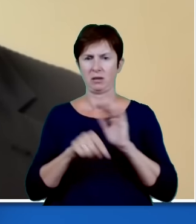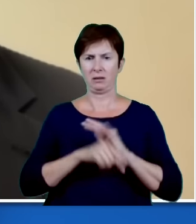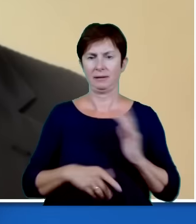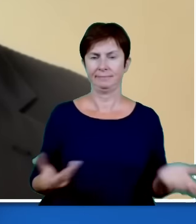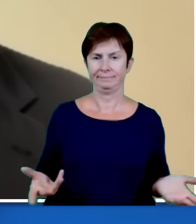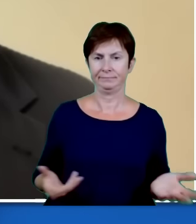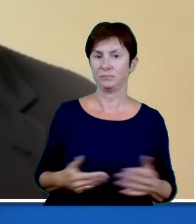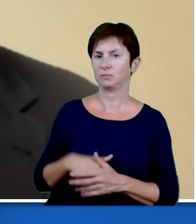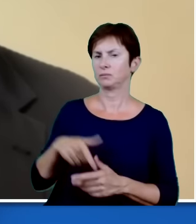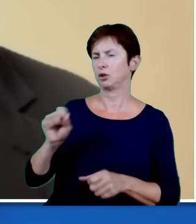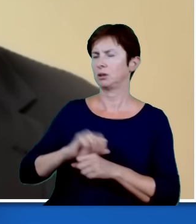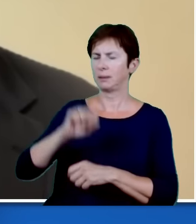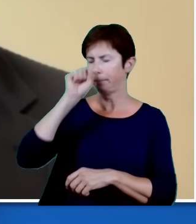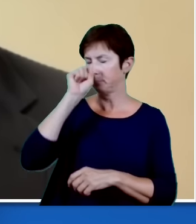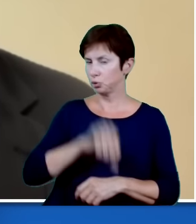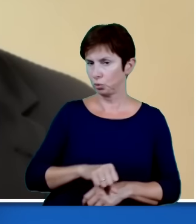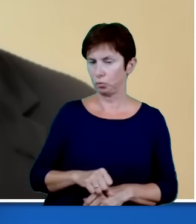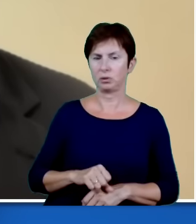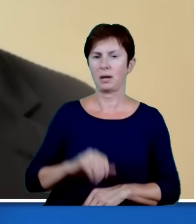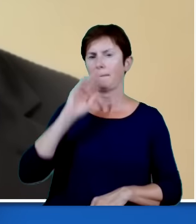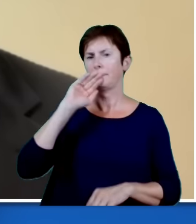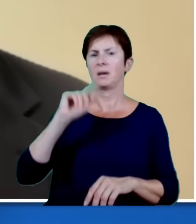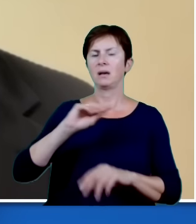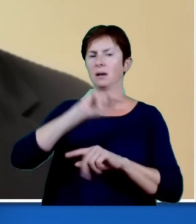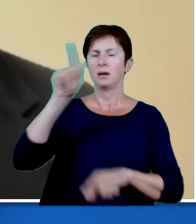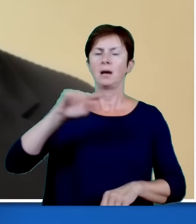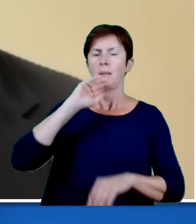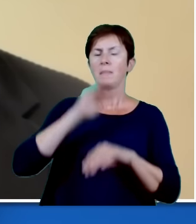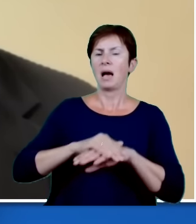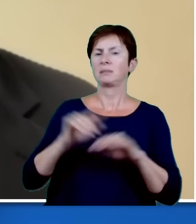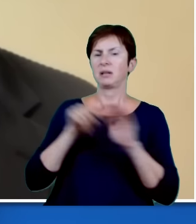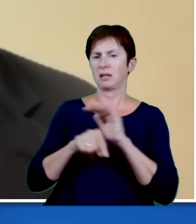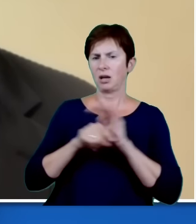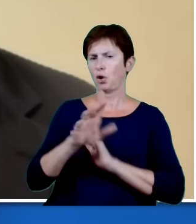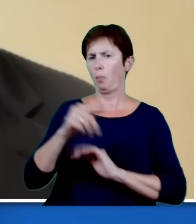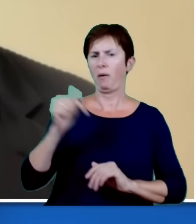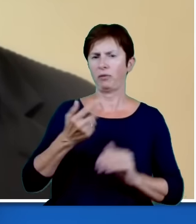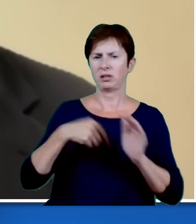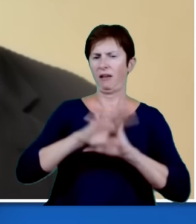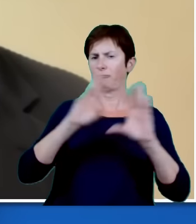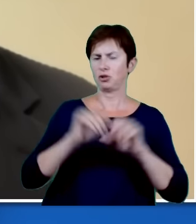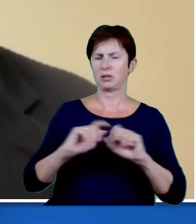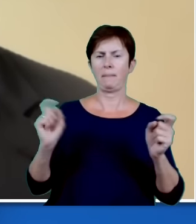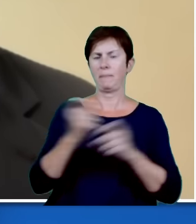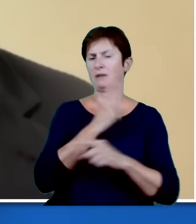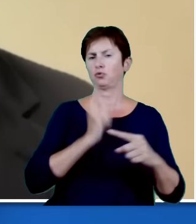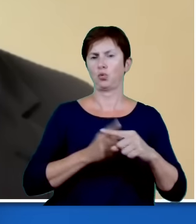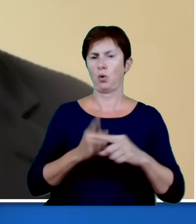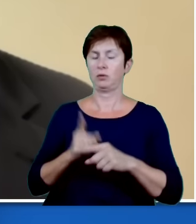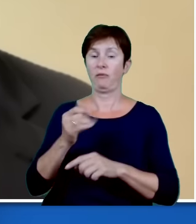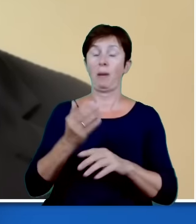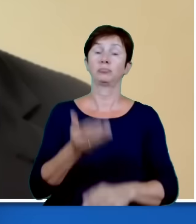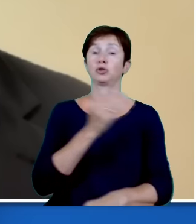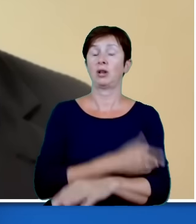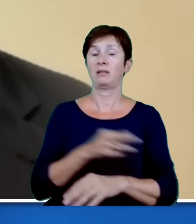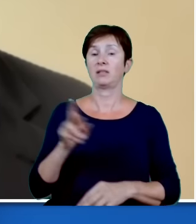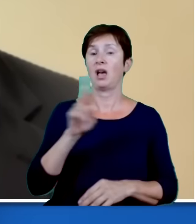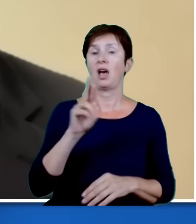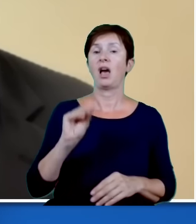bzdura pakt migracyjny będzie obowiązywał wszystkie kraje członkowskie przypomnę że przed referendum które było